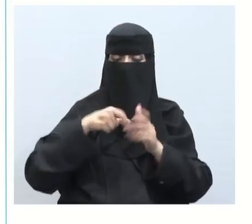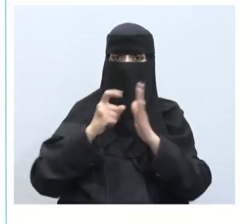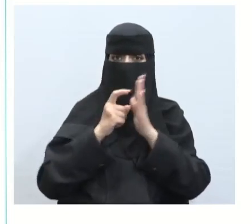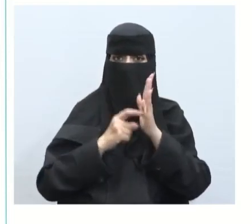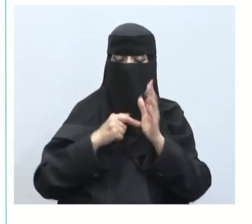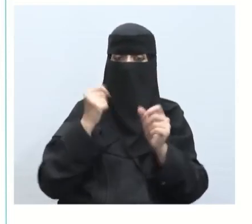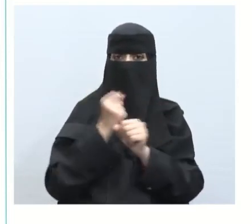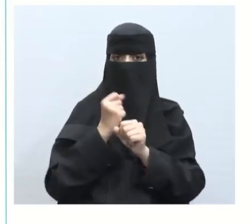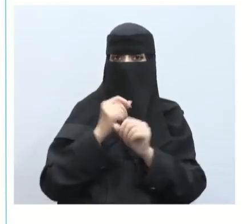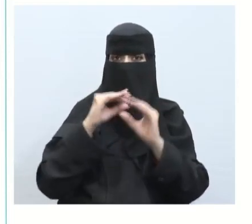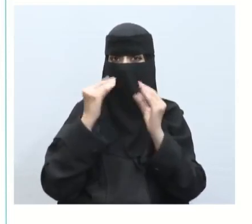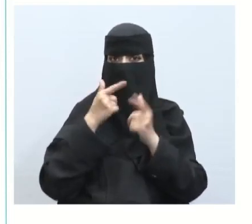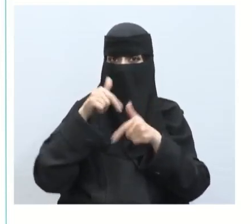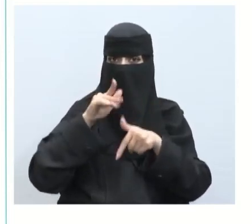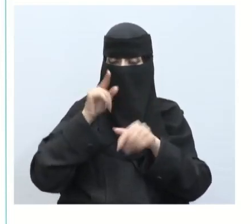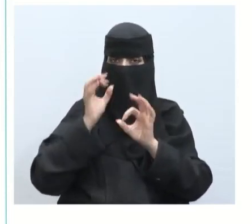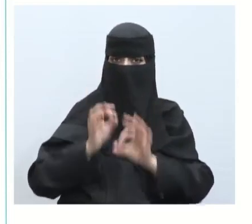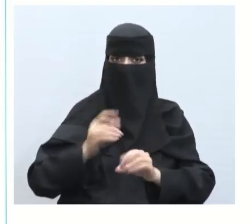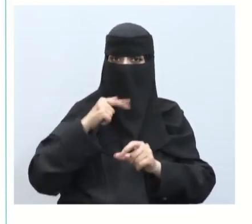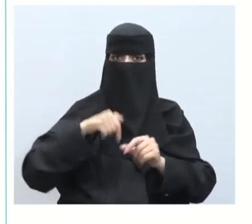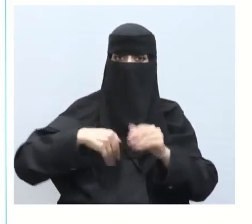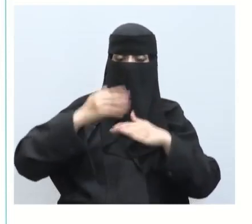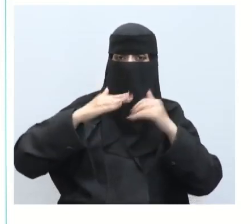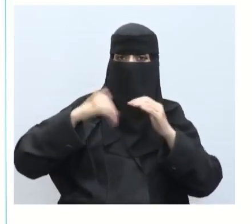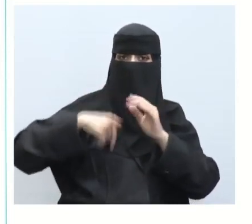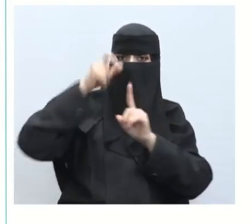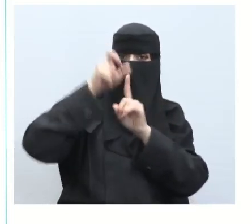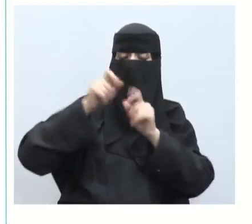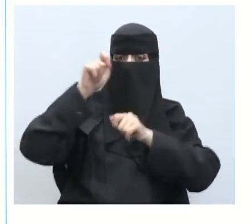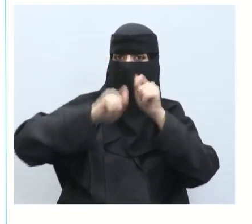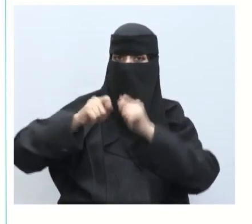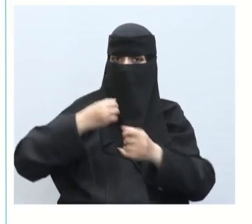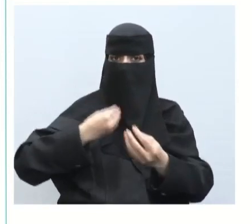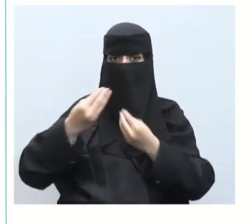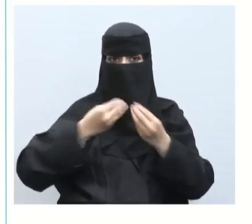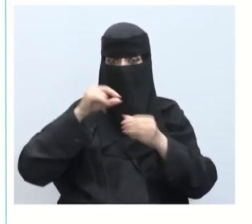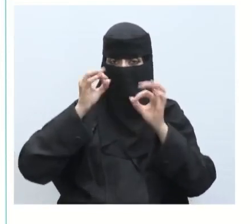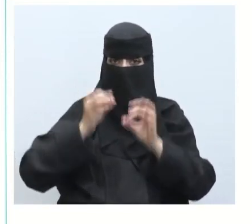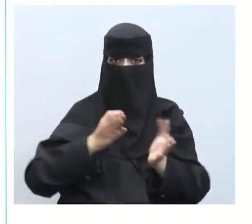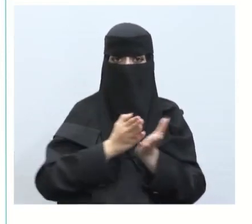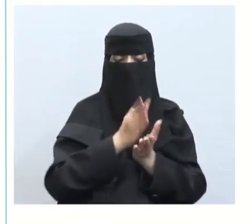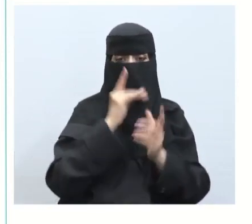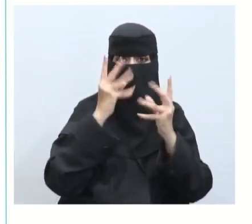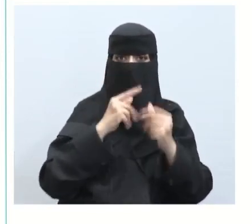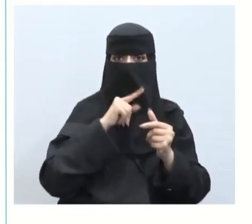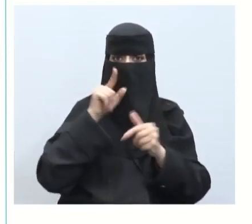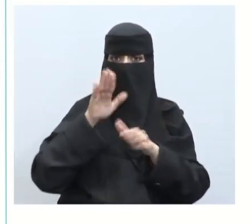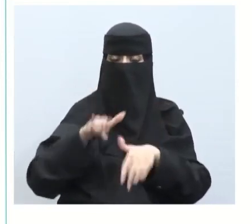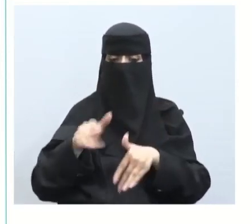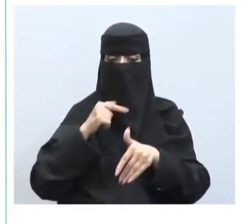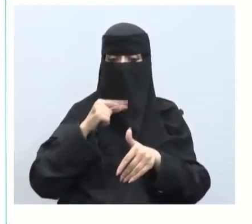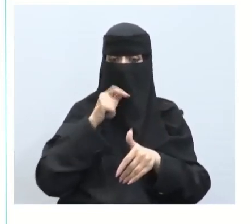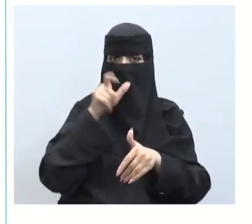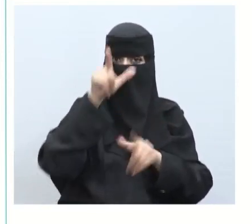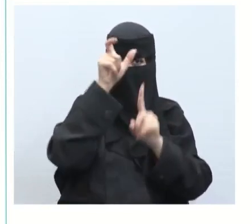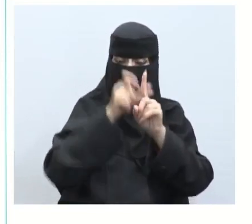عمل المنظمه ويضمن كفاءات العمليات وفعالياتها بالشكل المناسب ايضا يشيد